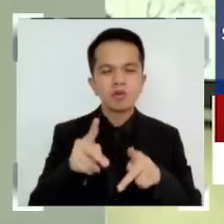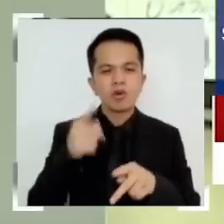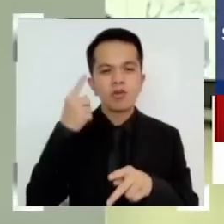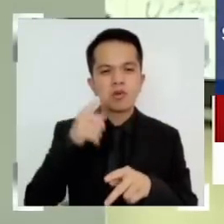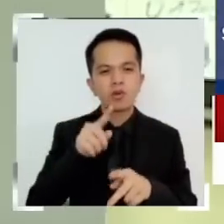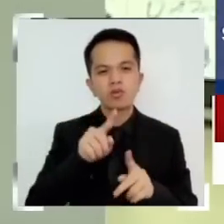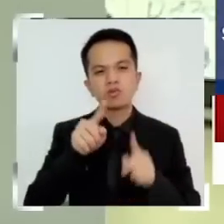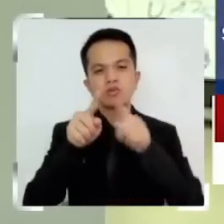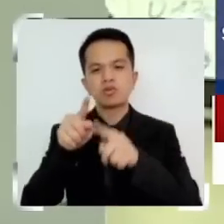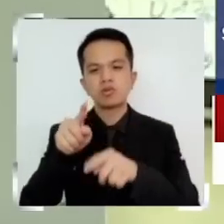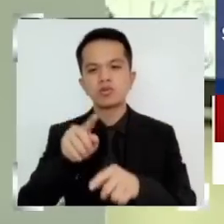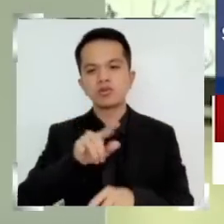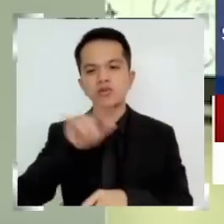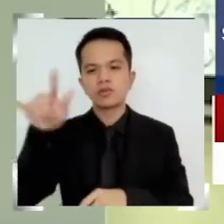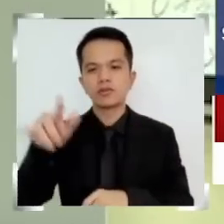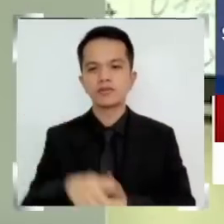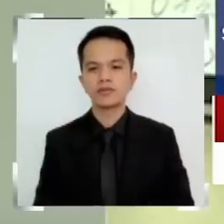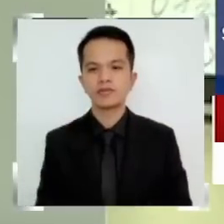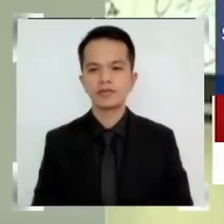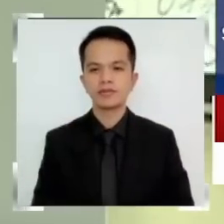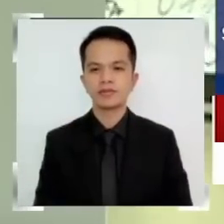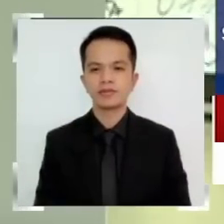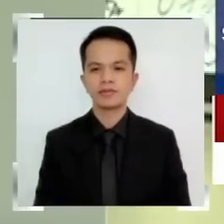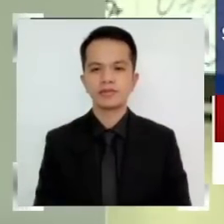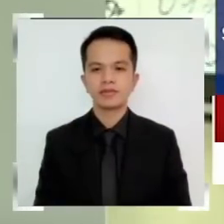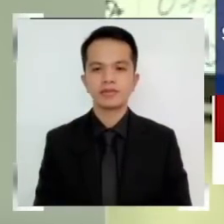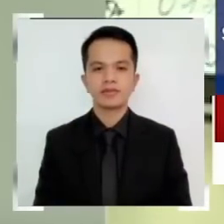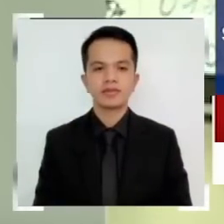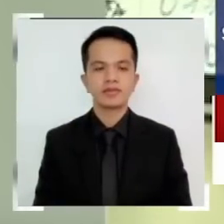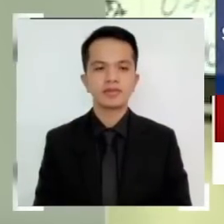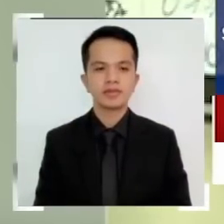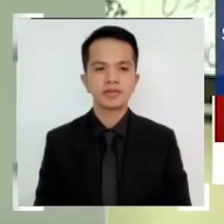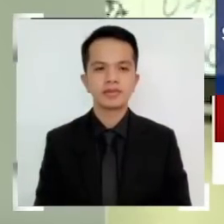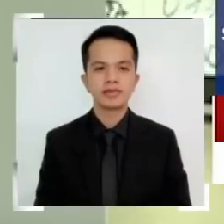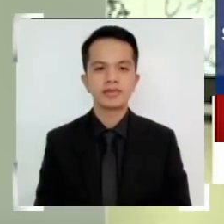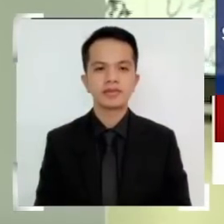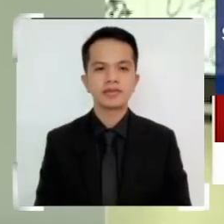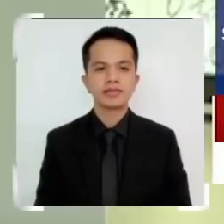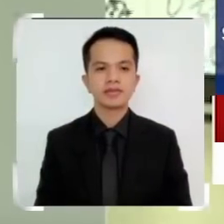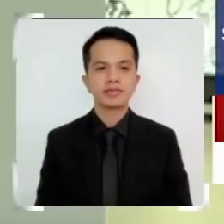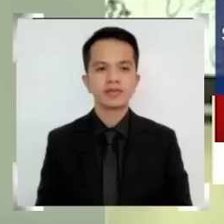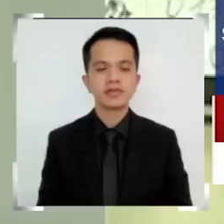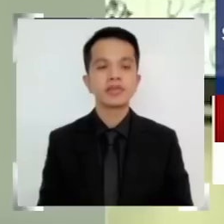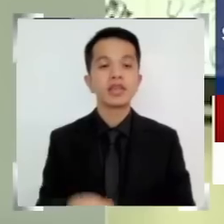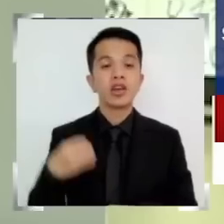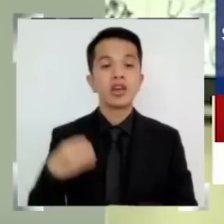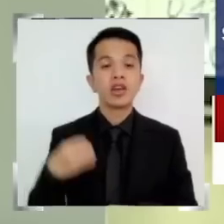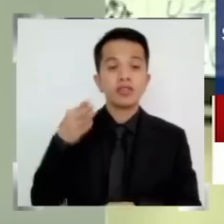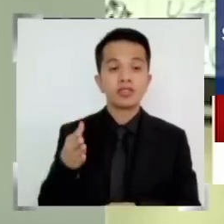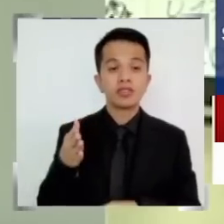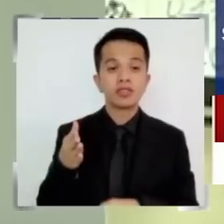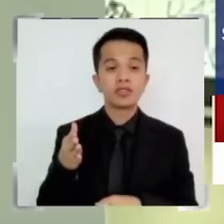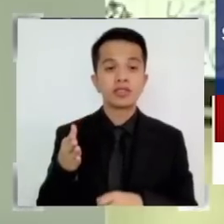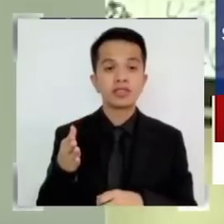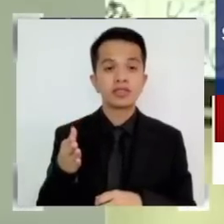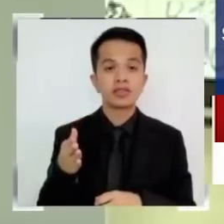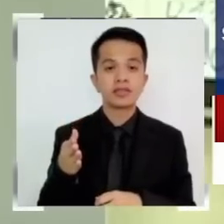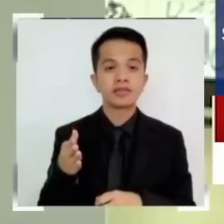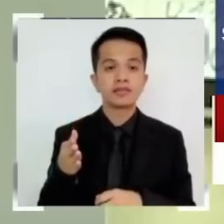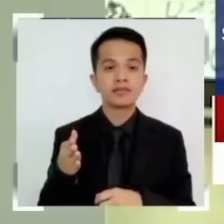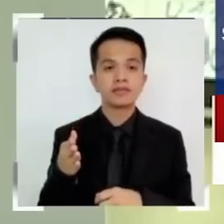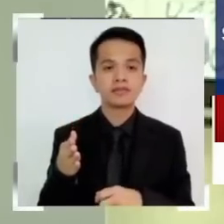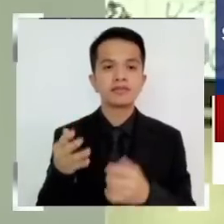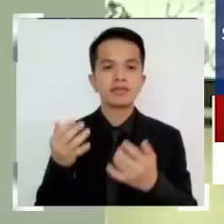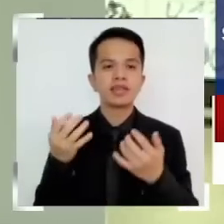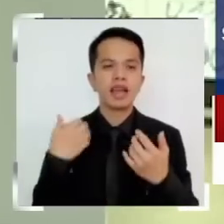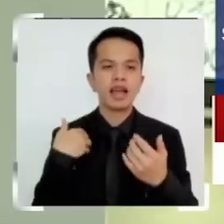kuan, kining among terminal operation officers na may kuan cancellation kining